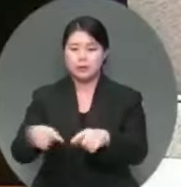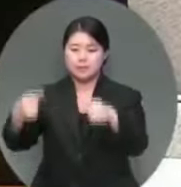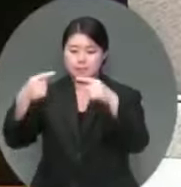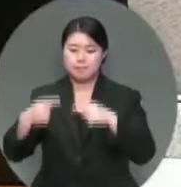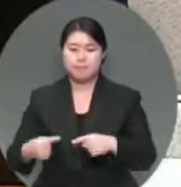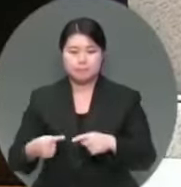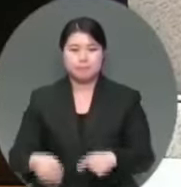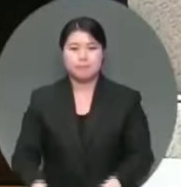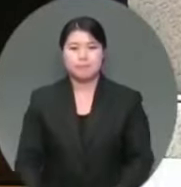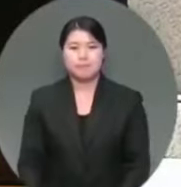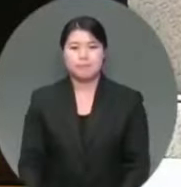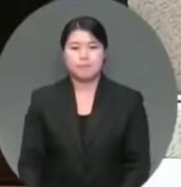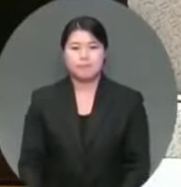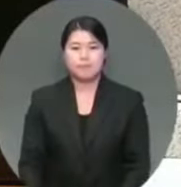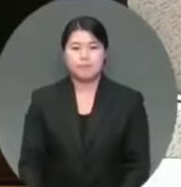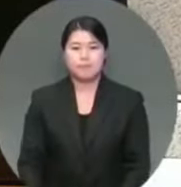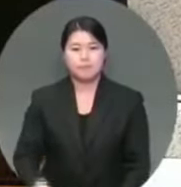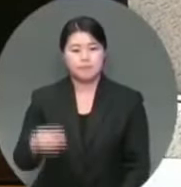하고